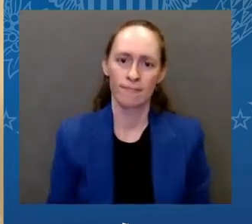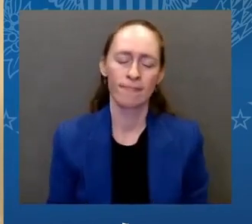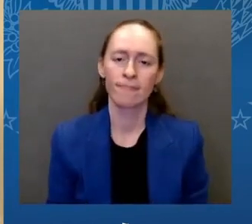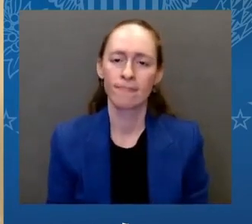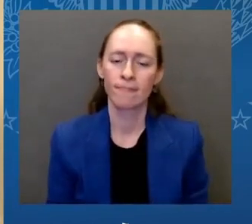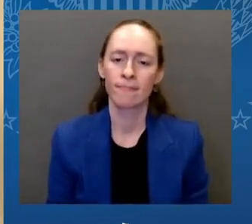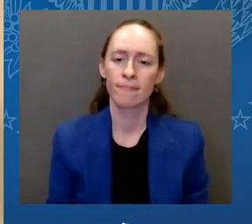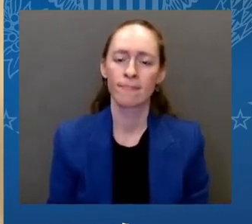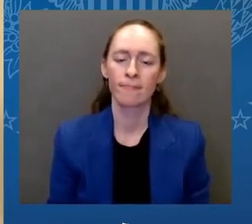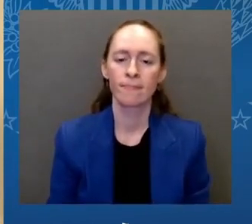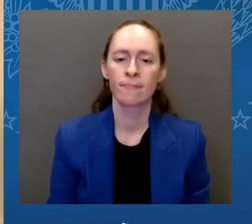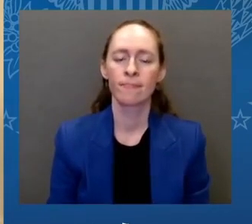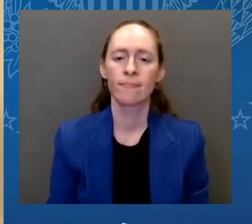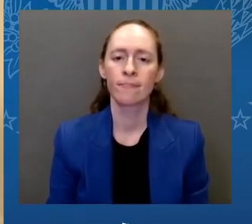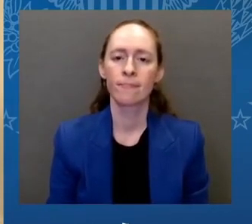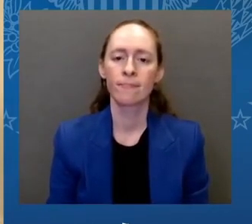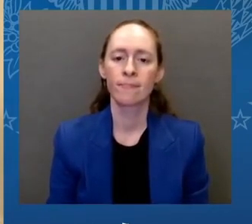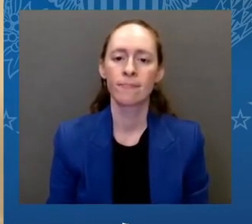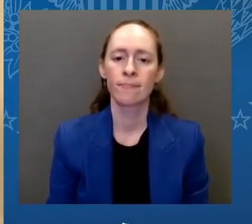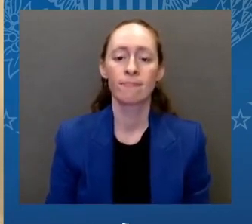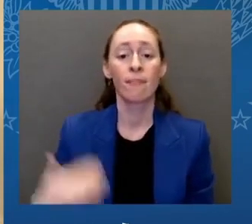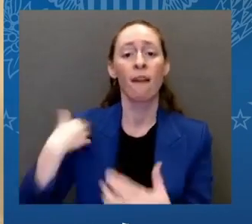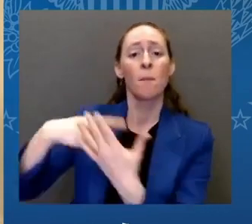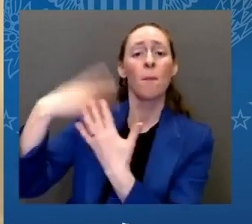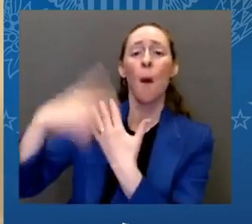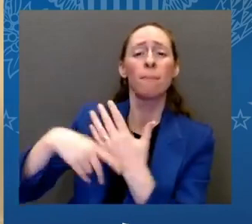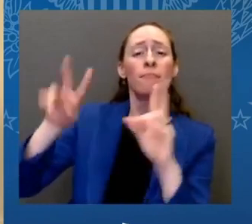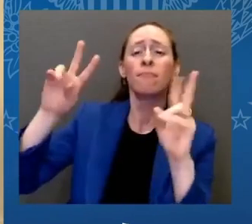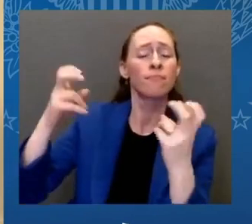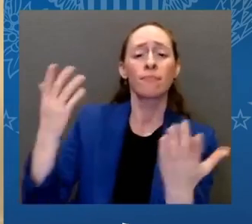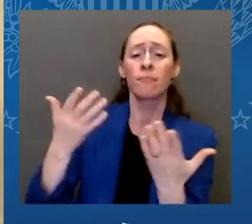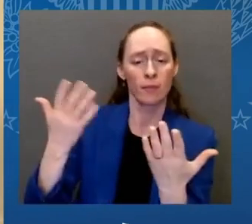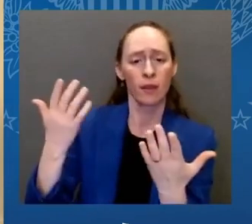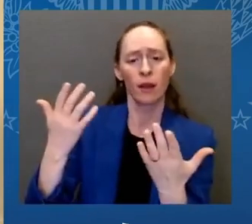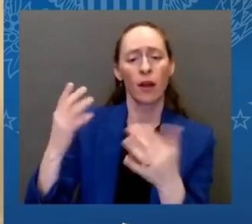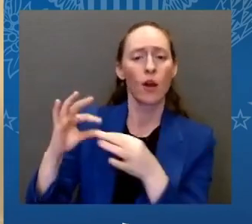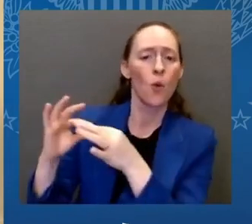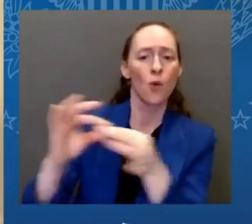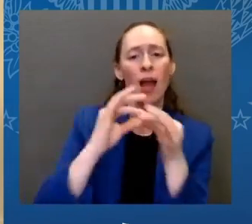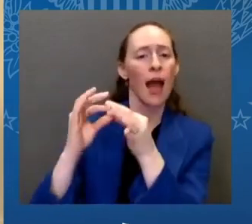частково в рамках програми «Разом за Україну». І сьогодні